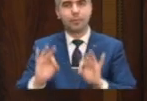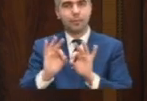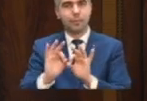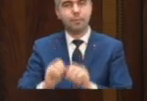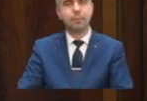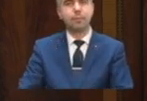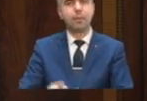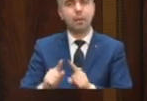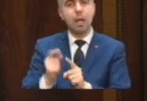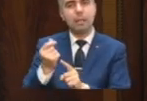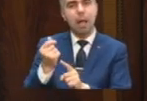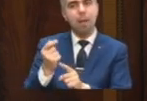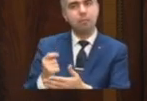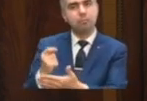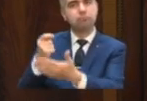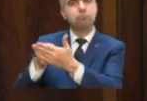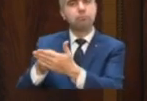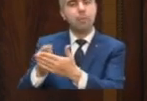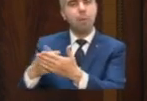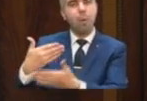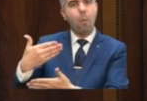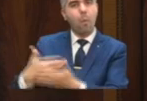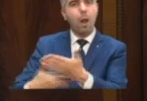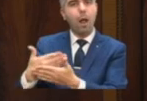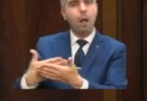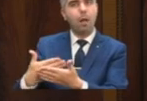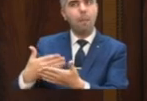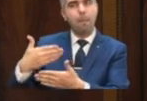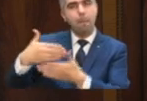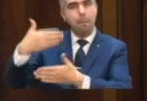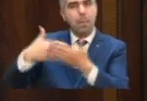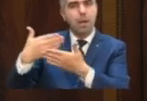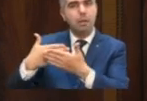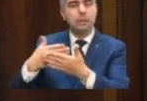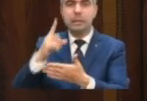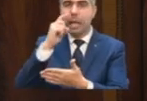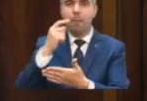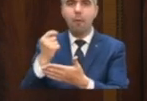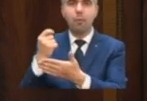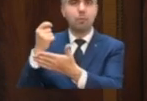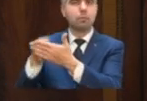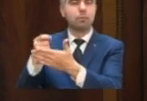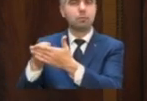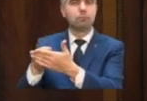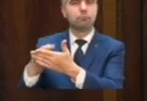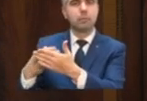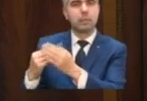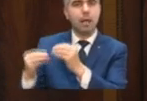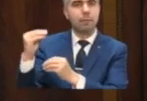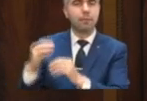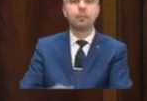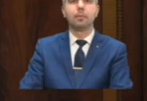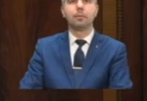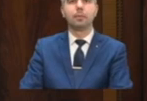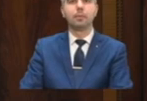إلى التكلفة الباهظة في الحصول على رخصة البناء. أظن السيدة الوزيرة أنه حان الوقت لإعادة